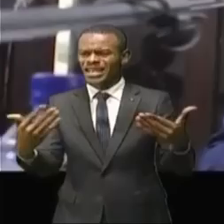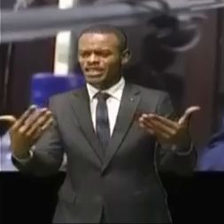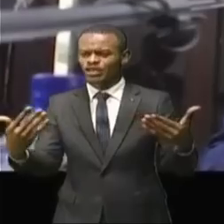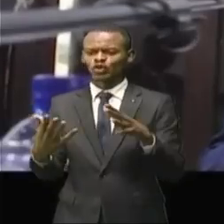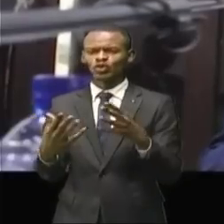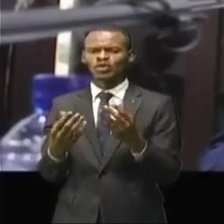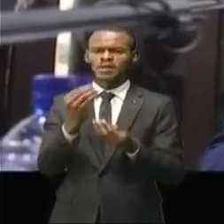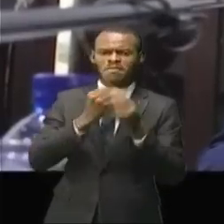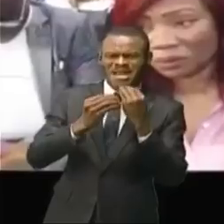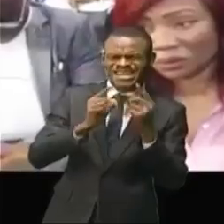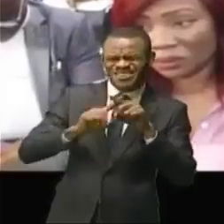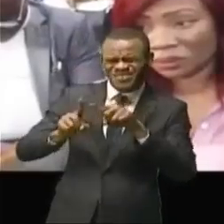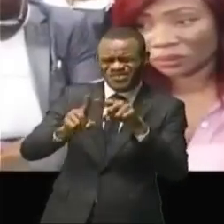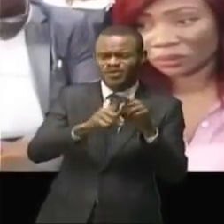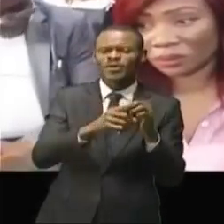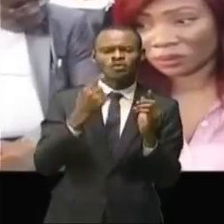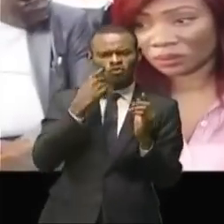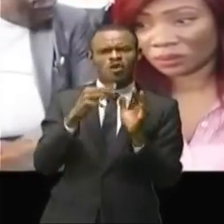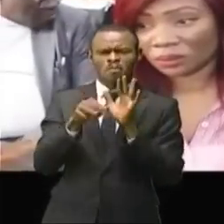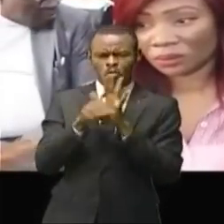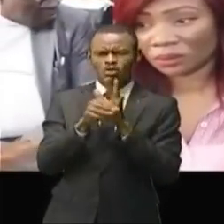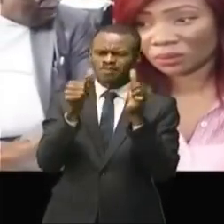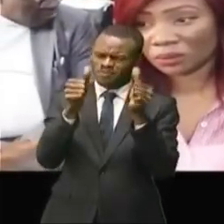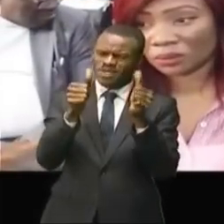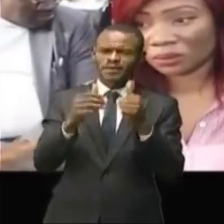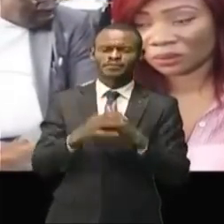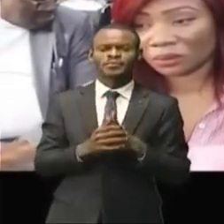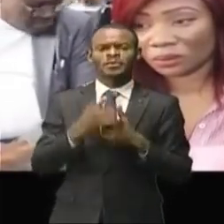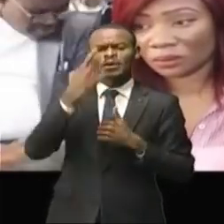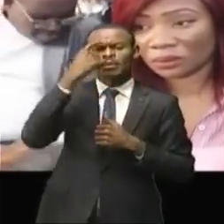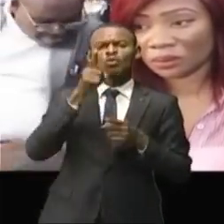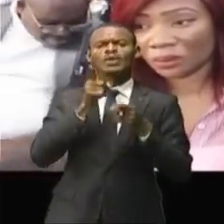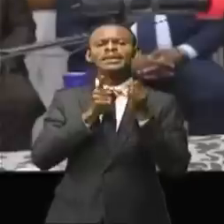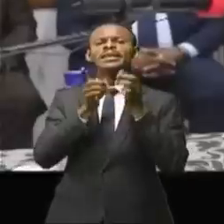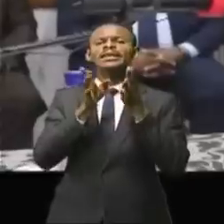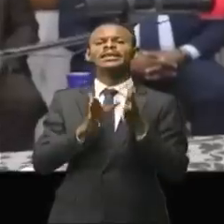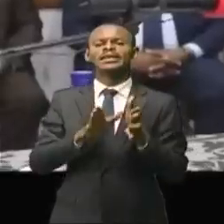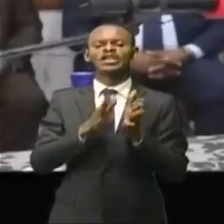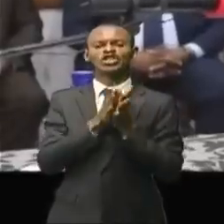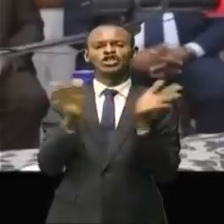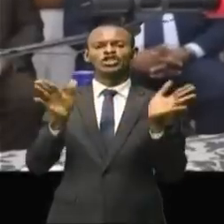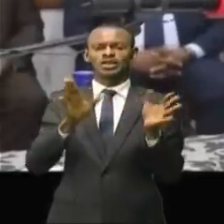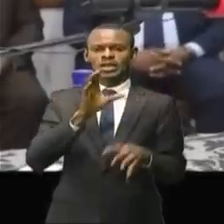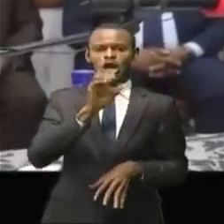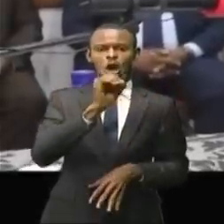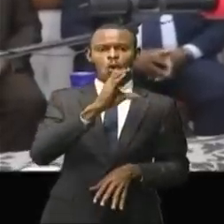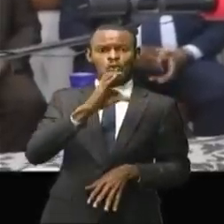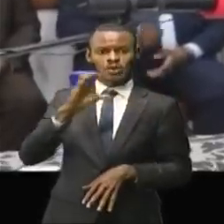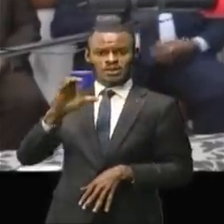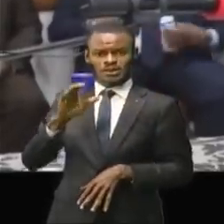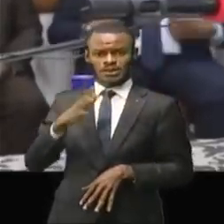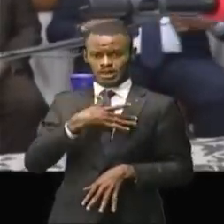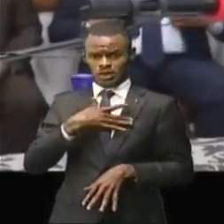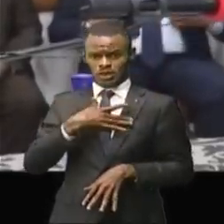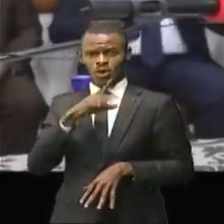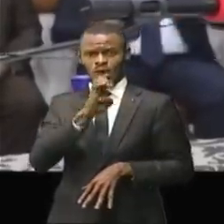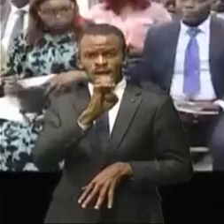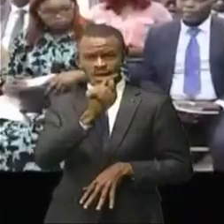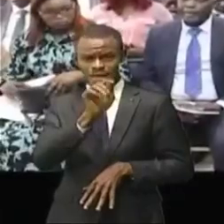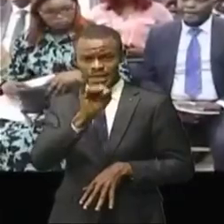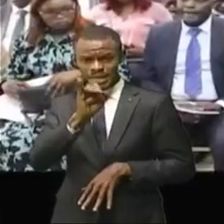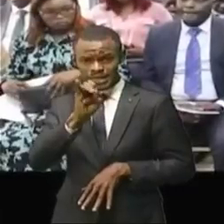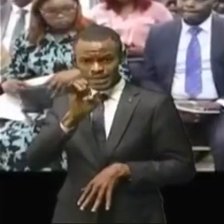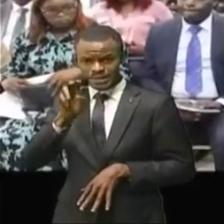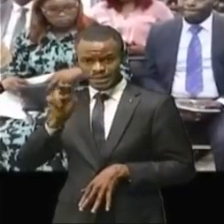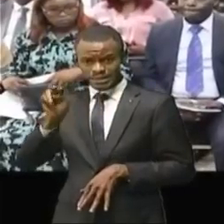à ces statuts pour le directeur général de l'occc Étienne tu mangamotombo l'Office congolais des